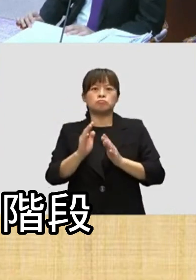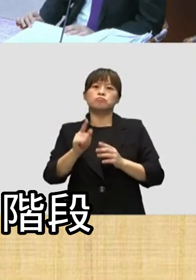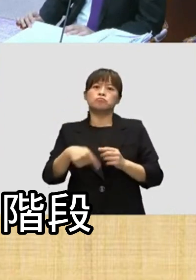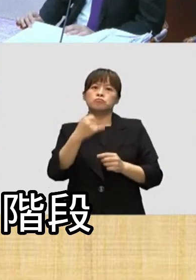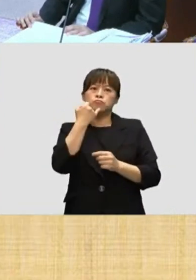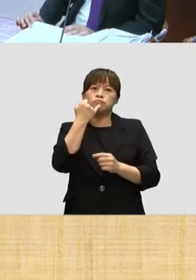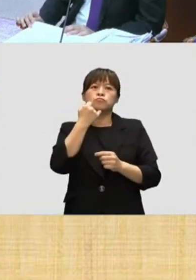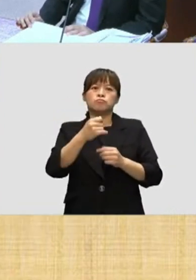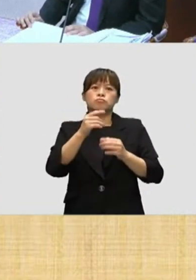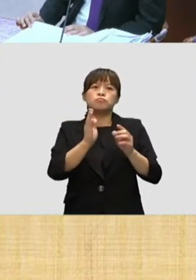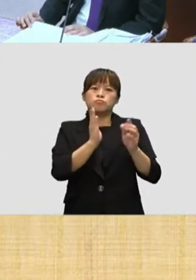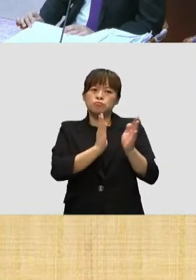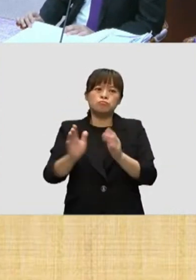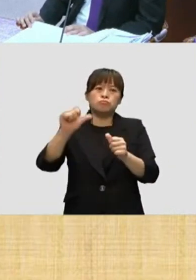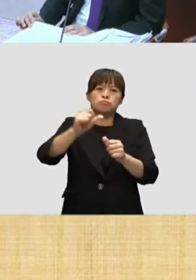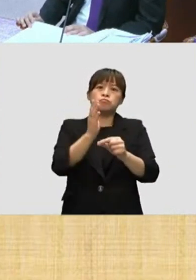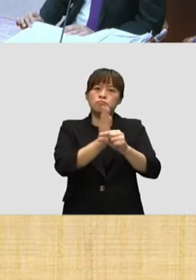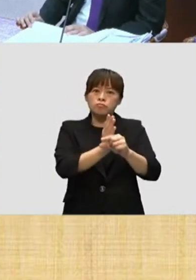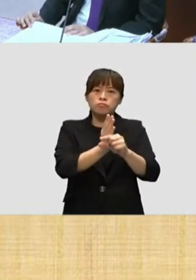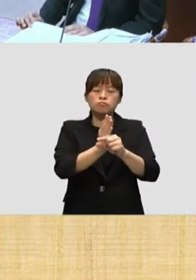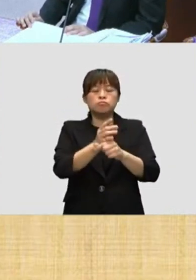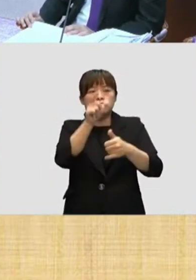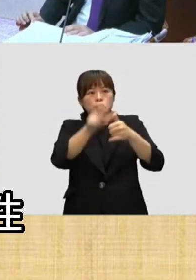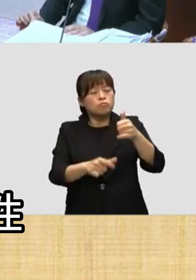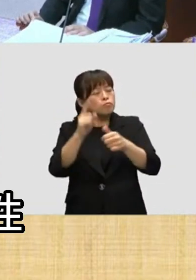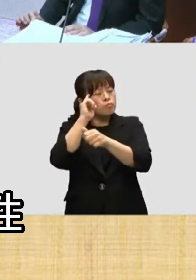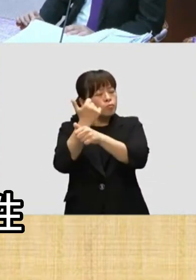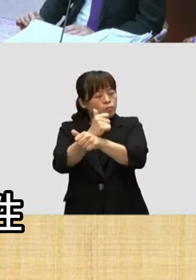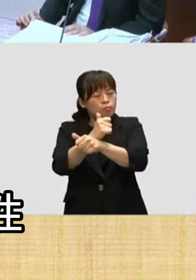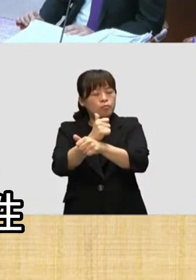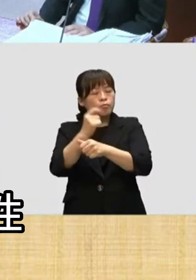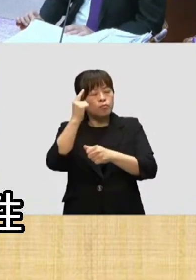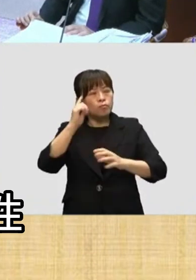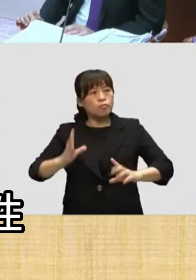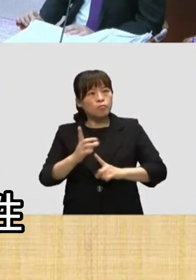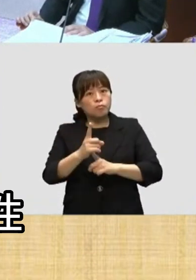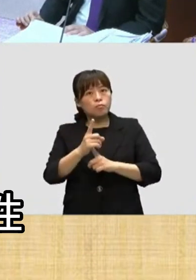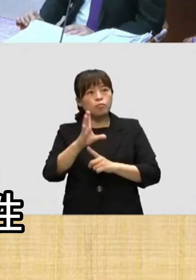量刑阶段斟酌行为人的精神障碍是否具有